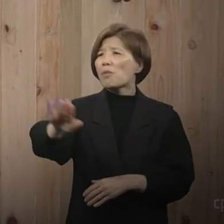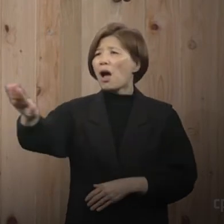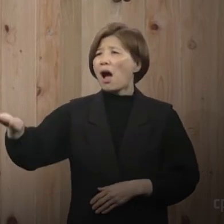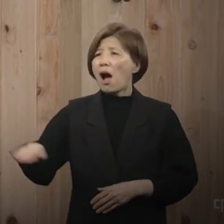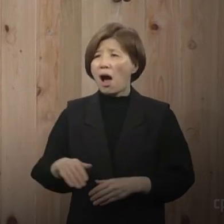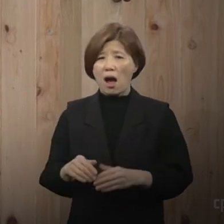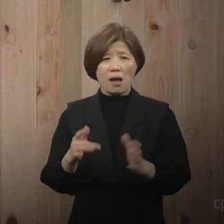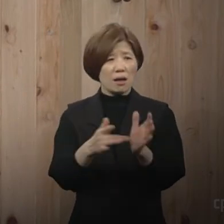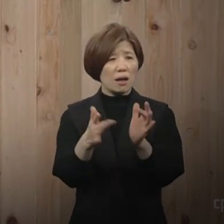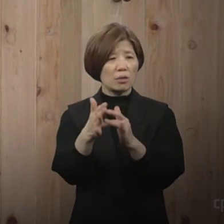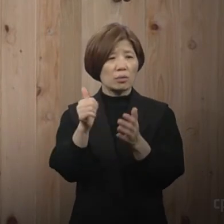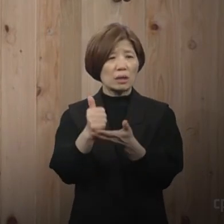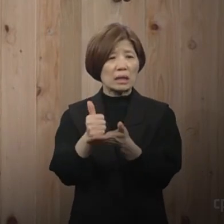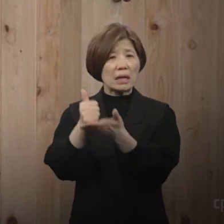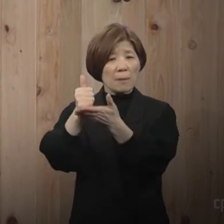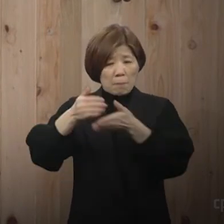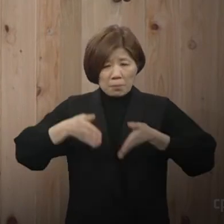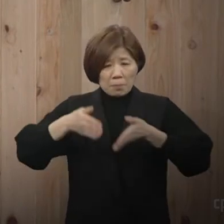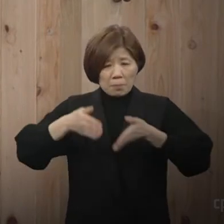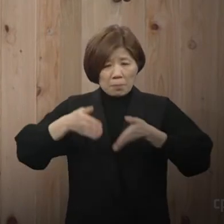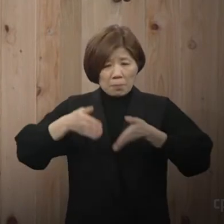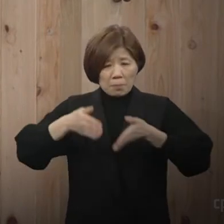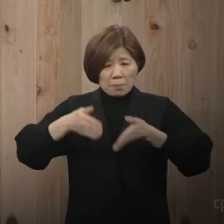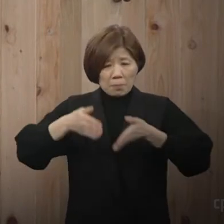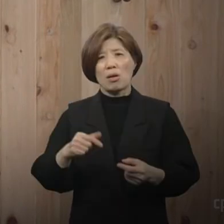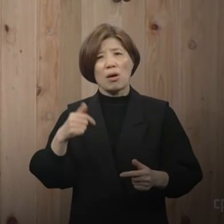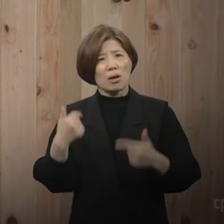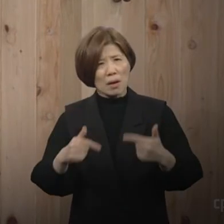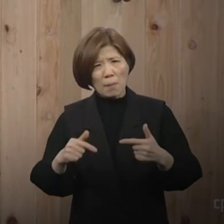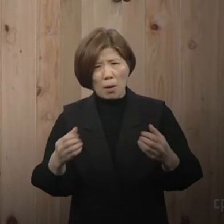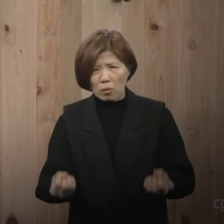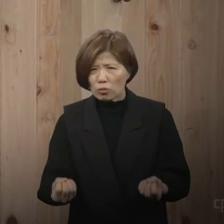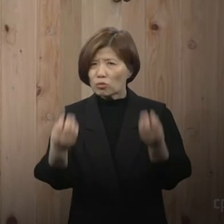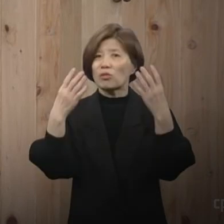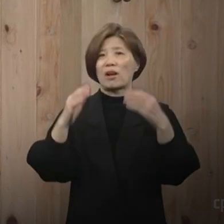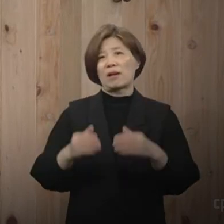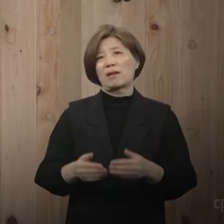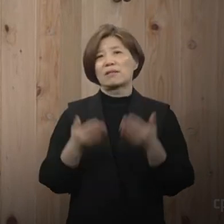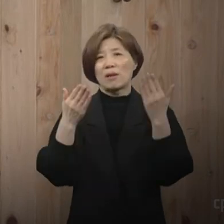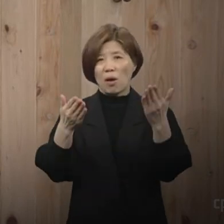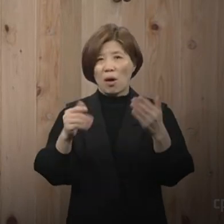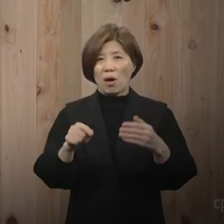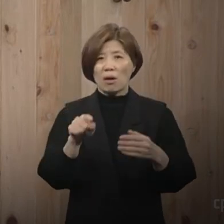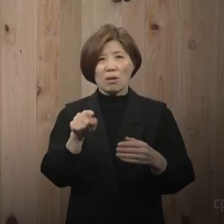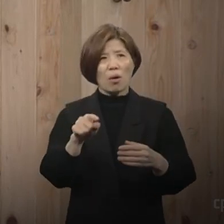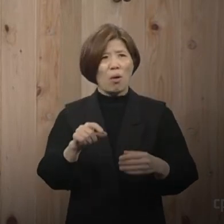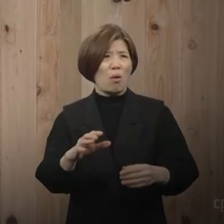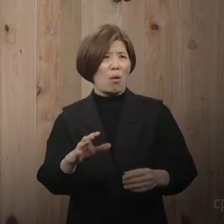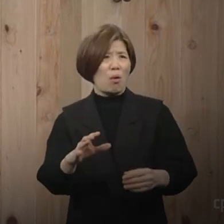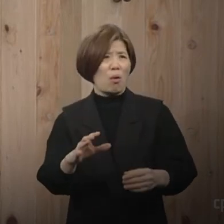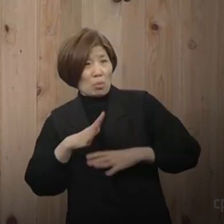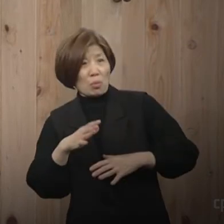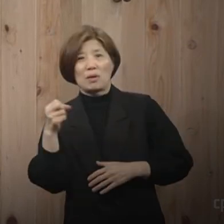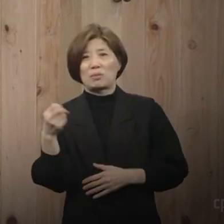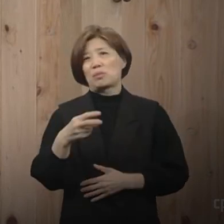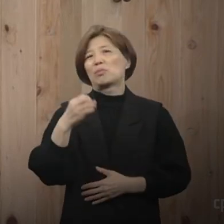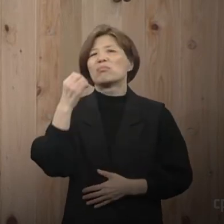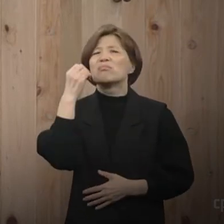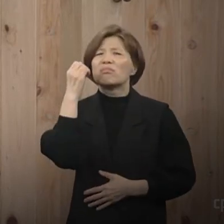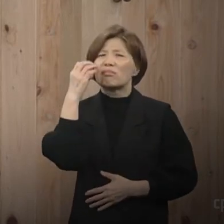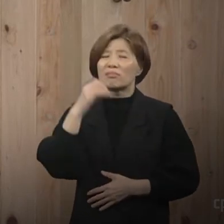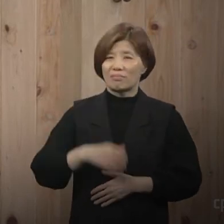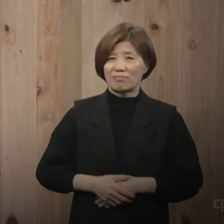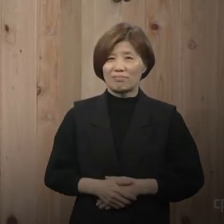분의 탄생을 축하하고 기뻐한다는 거죠. 가만히 생각해 보면 또 놀라울 뿐만 아니라 이상하기도 하죠.